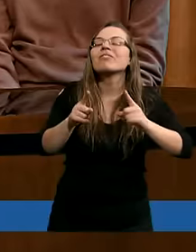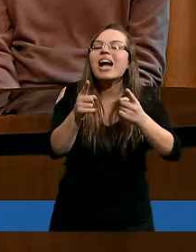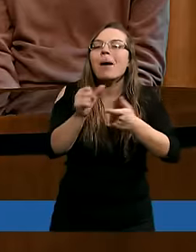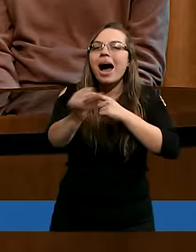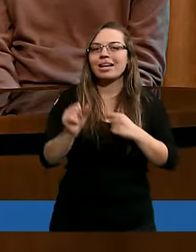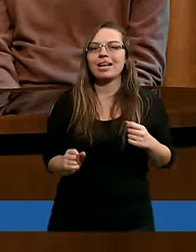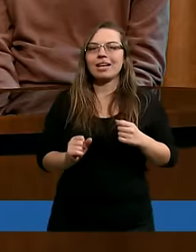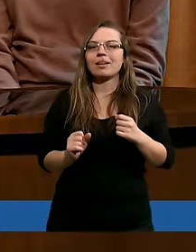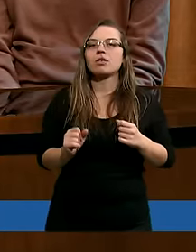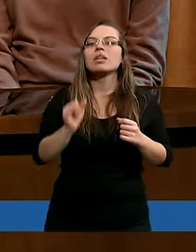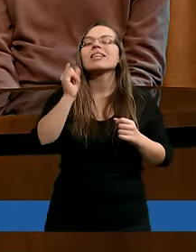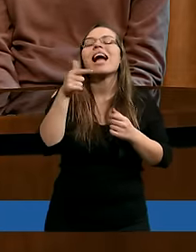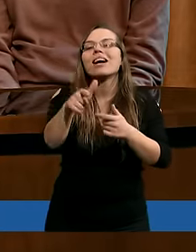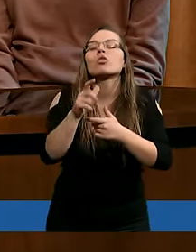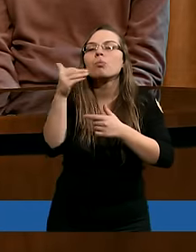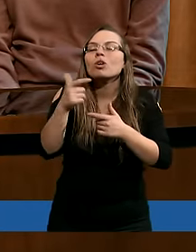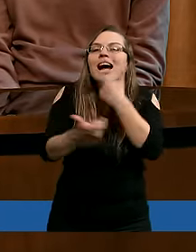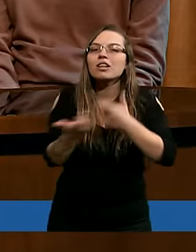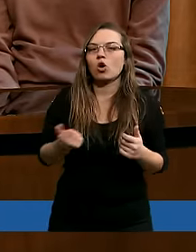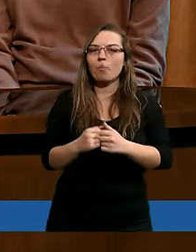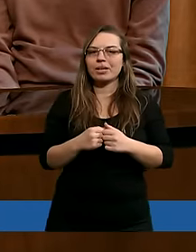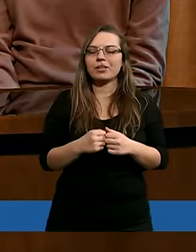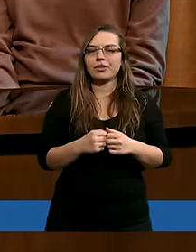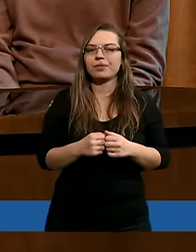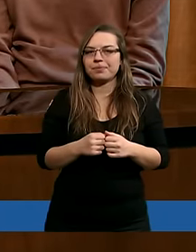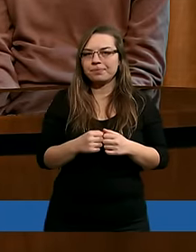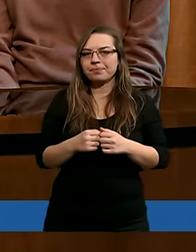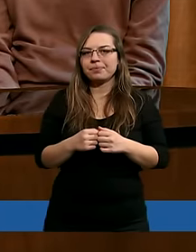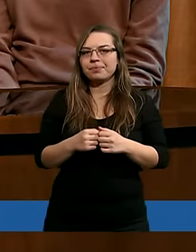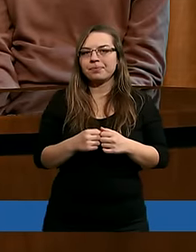nic dobrego. Po co być na tym świecie jeszcze dłużej?